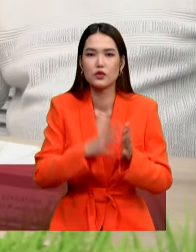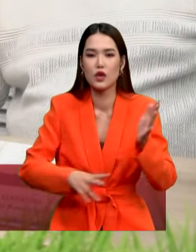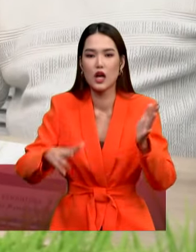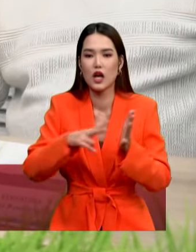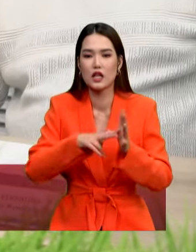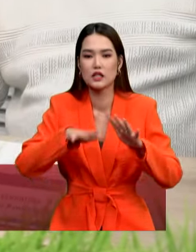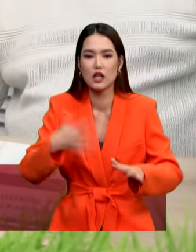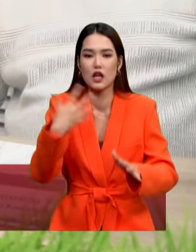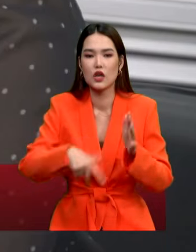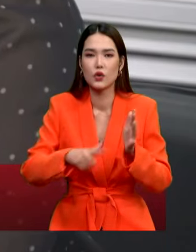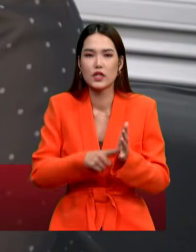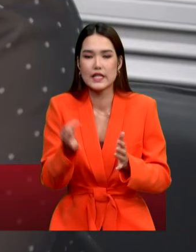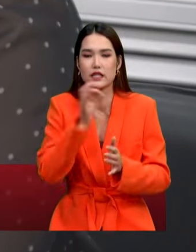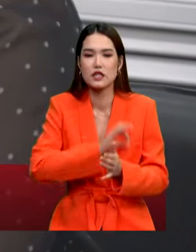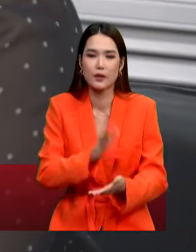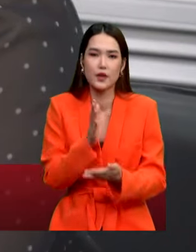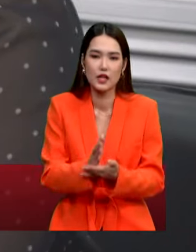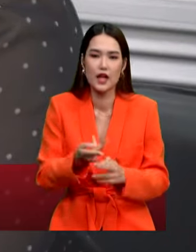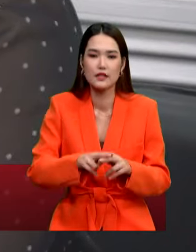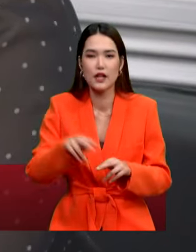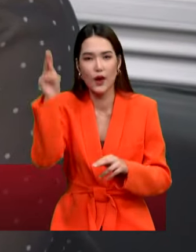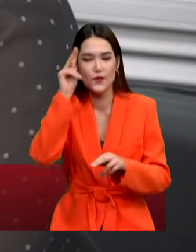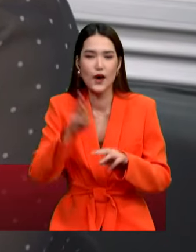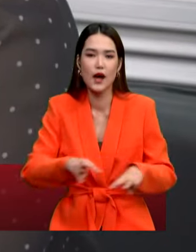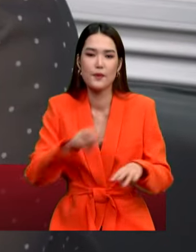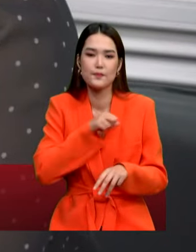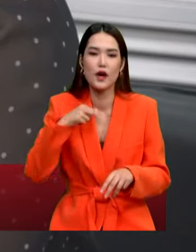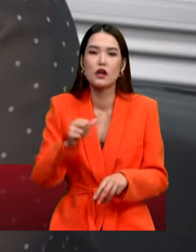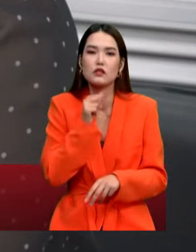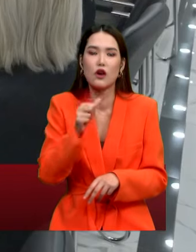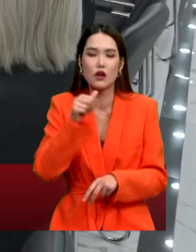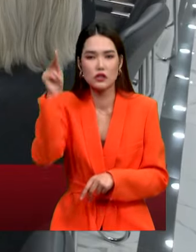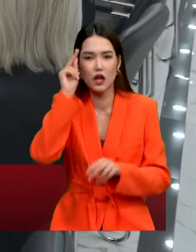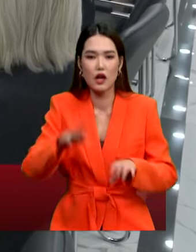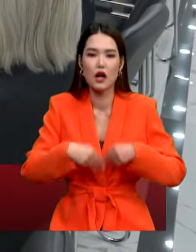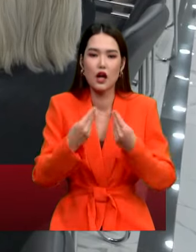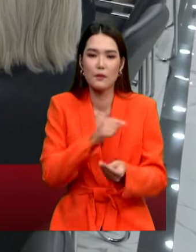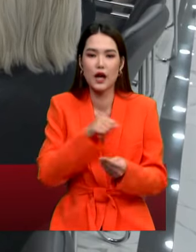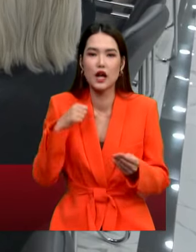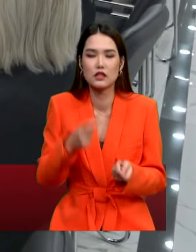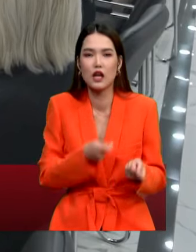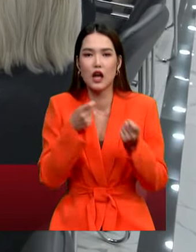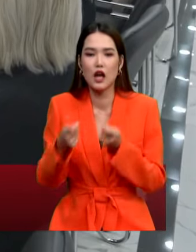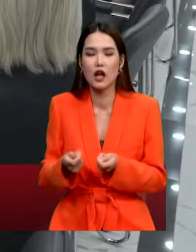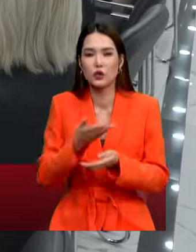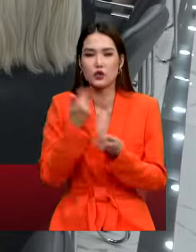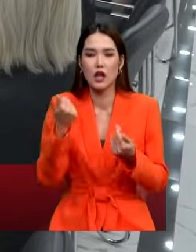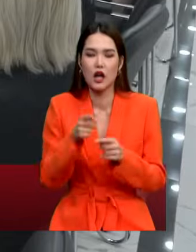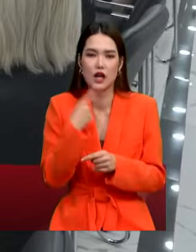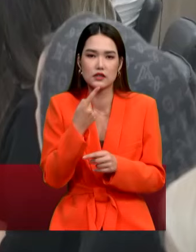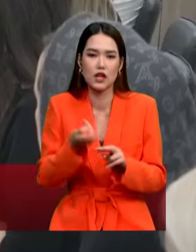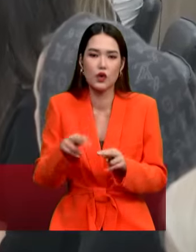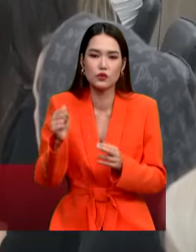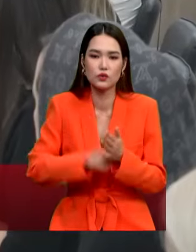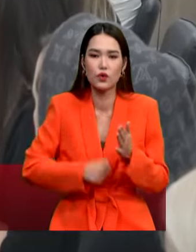598-ші ережесіне сүйіндік дейді. Алайда осы министрліктің өзі қостанайлық білім бөлімінің бұл әрекетіне алаңдаушылық білдіріп отыр. Мұның арты